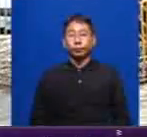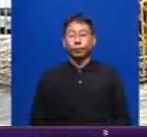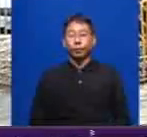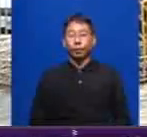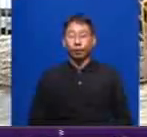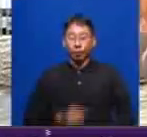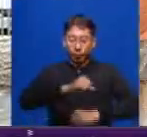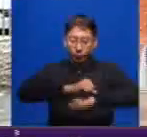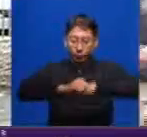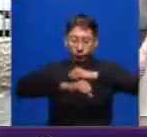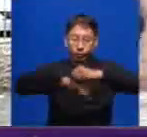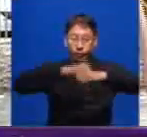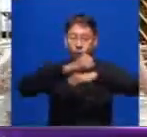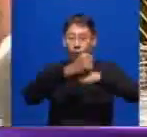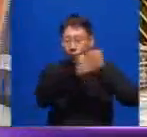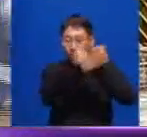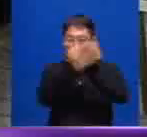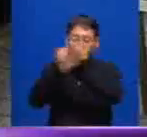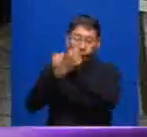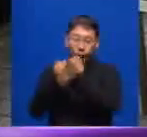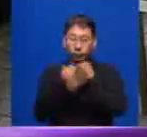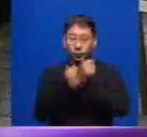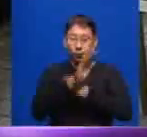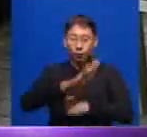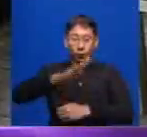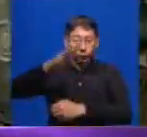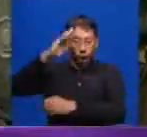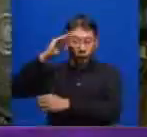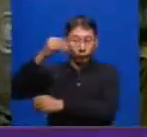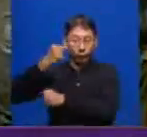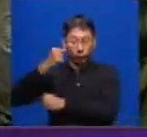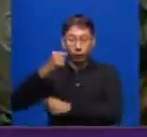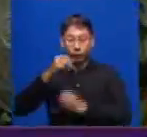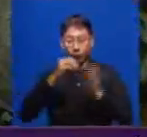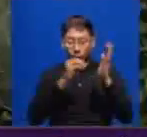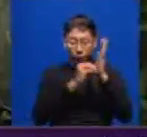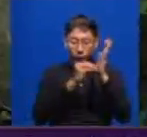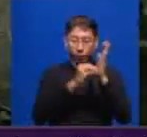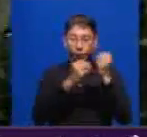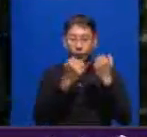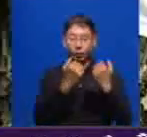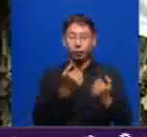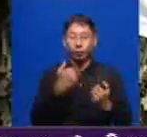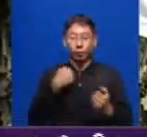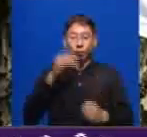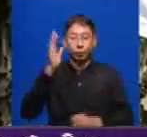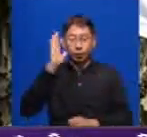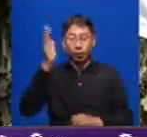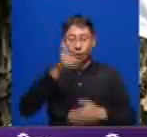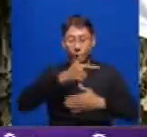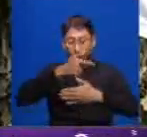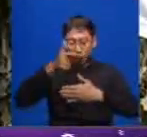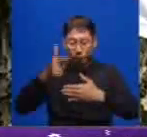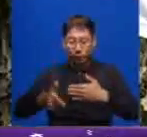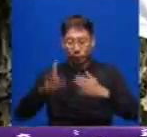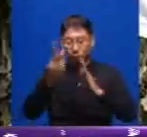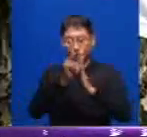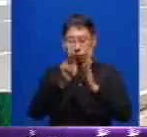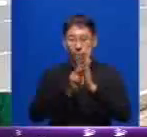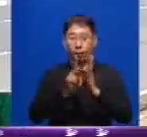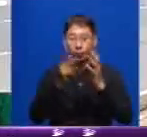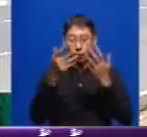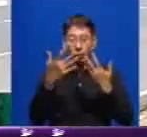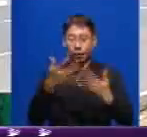บังเกอร์เหล่านี้เป็นหนึ่งในหลายจุดที่ยังอยู่ในพื้นที่ต่างๆรอบกรุงเทพมหานครแม้จะมีการประกาศยกเลิกพรกฉุกเฉิน